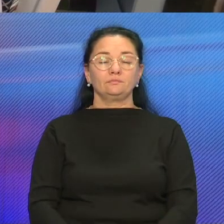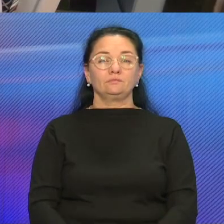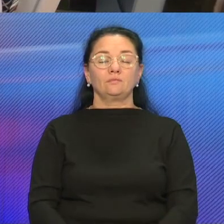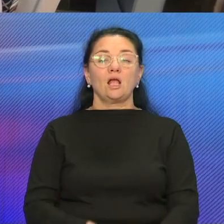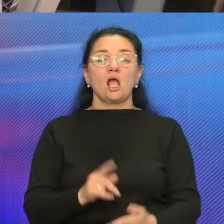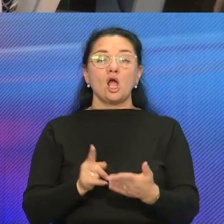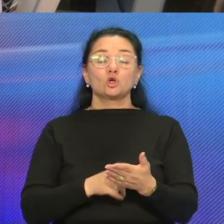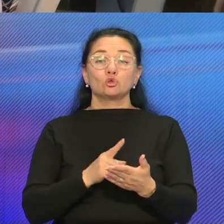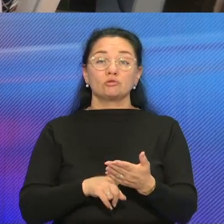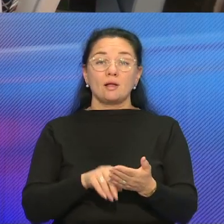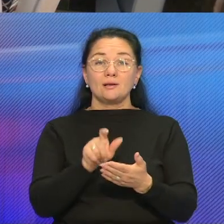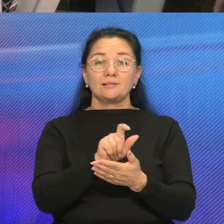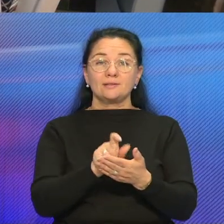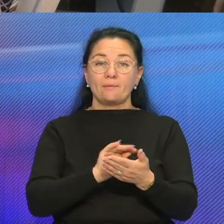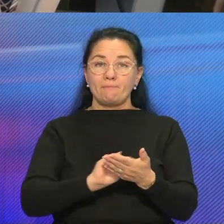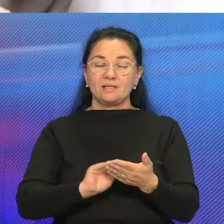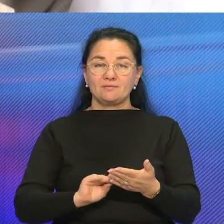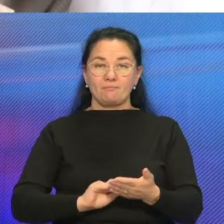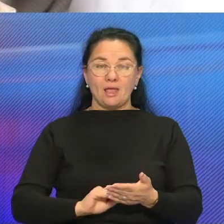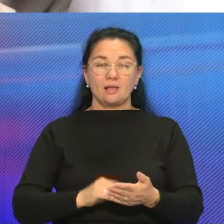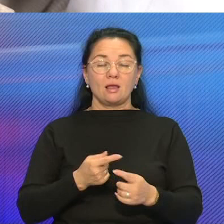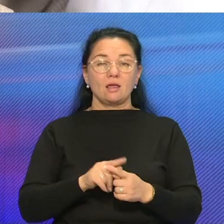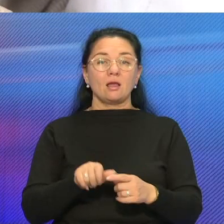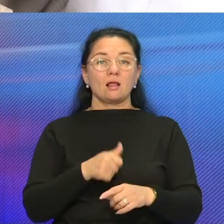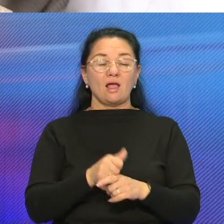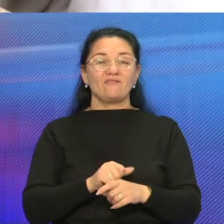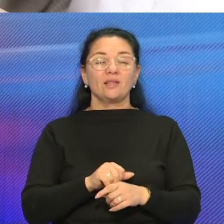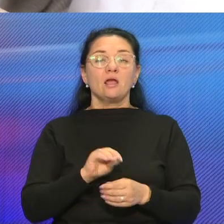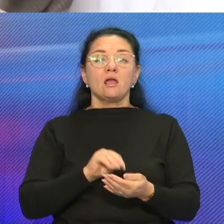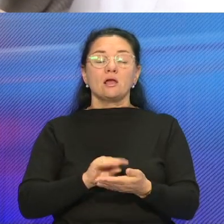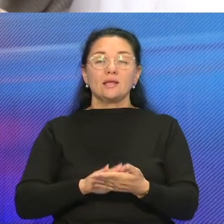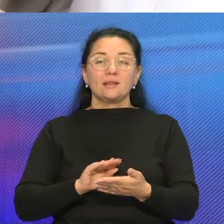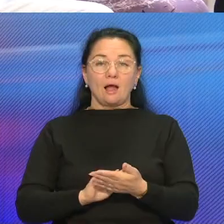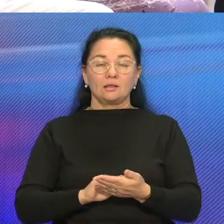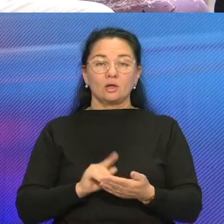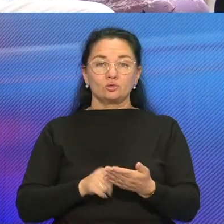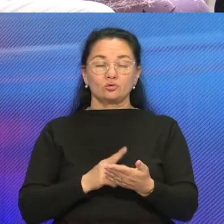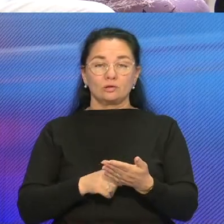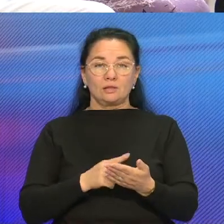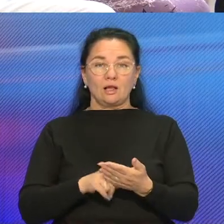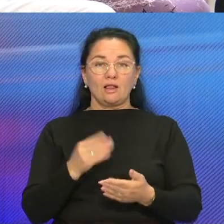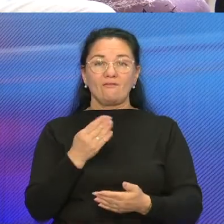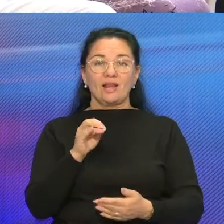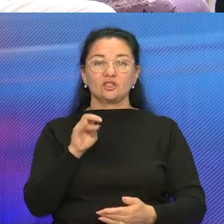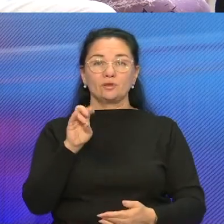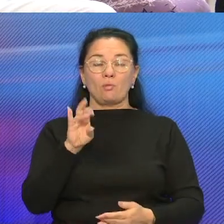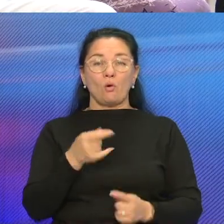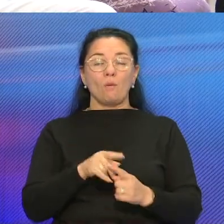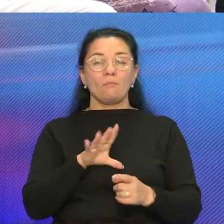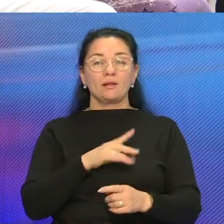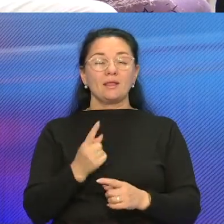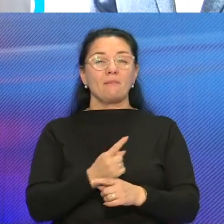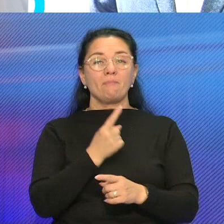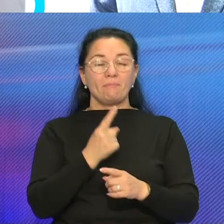Журналист, письменник, галонный редактор часописа и просто вельми цікавый собяседник. Василь Шарко стал першым восенским